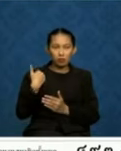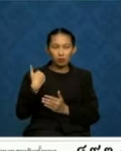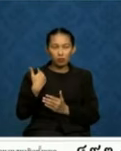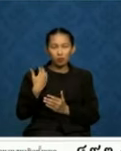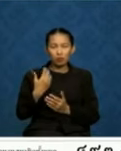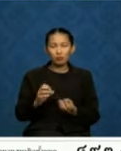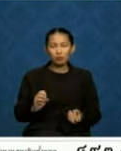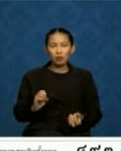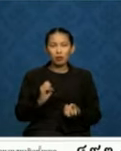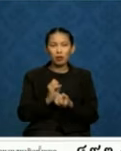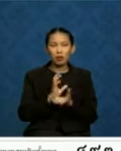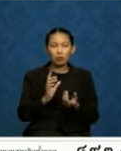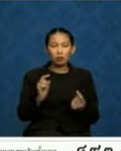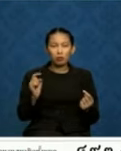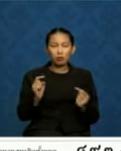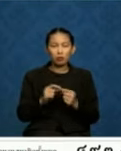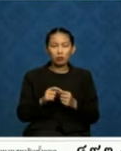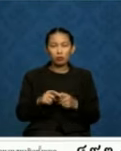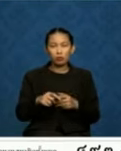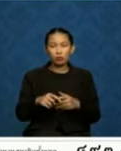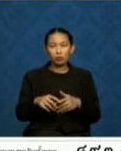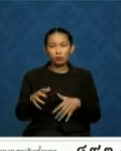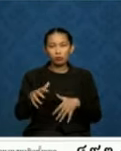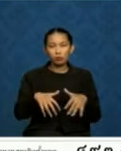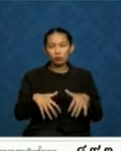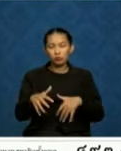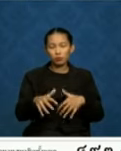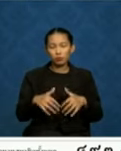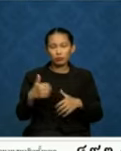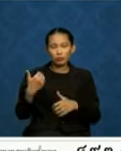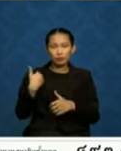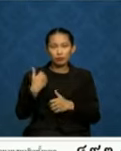ส่งผลกระทบต่อชาวไร่ใบยาสูบ